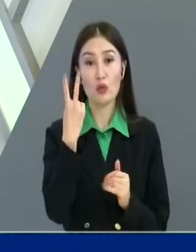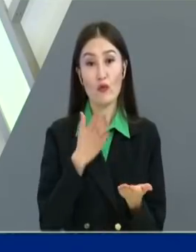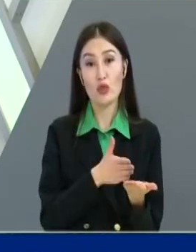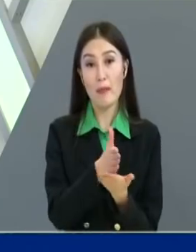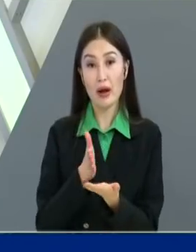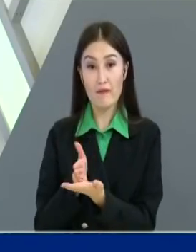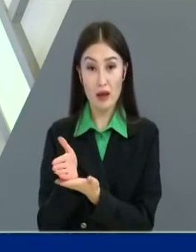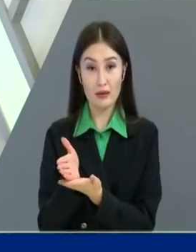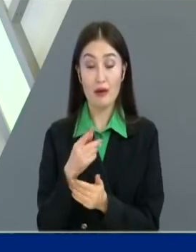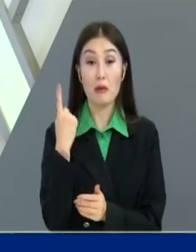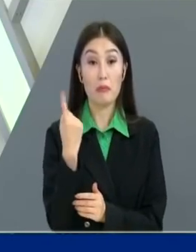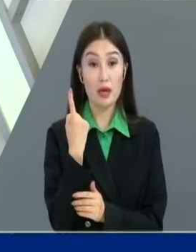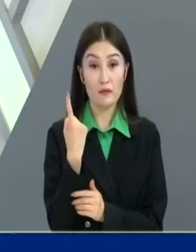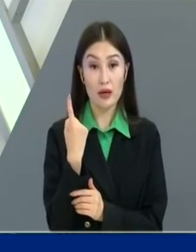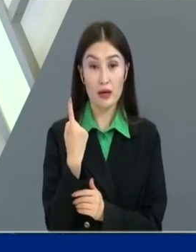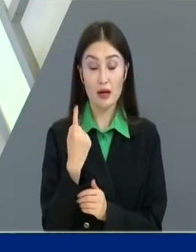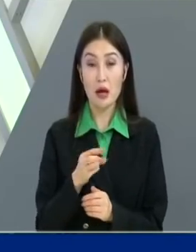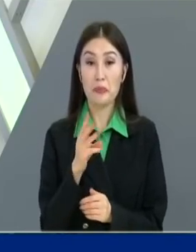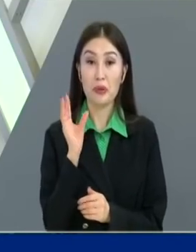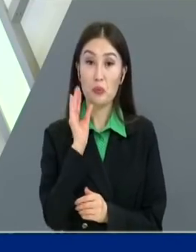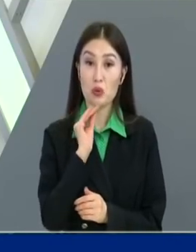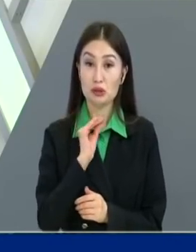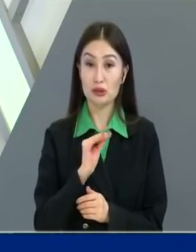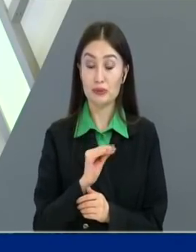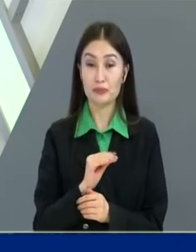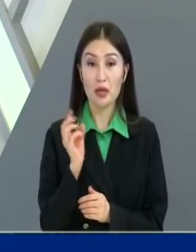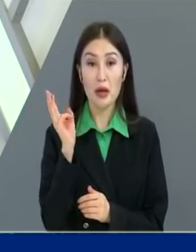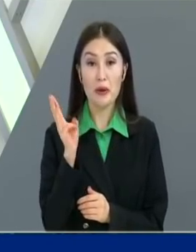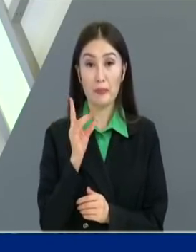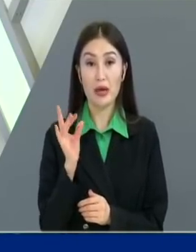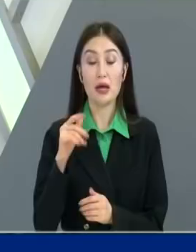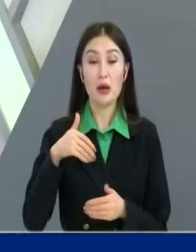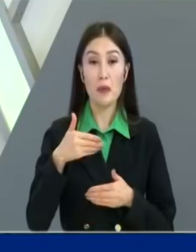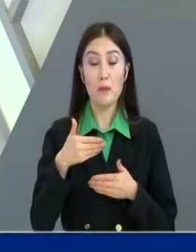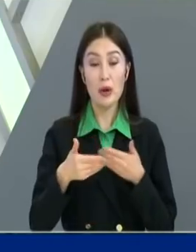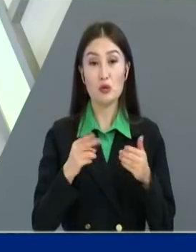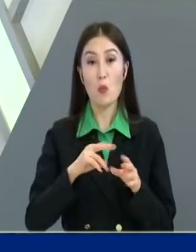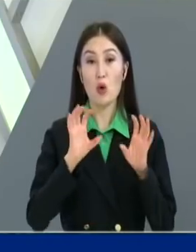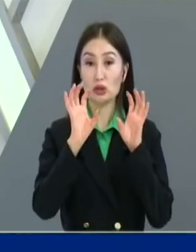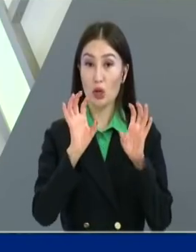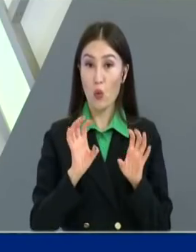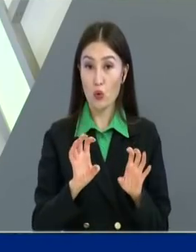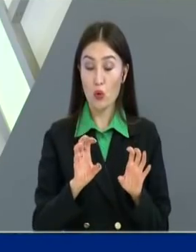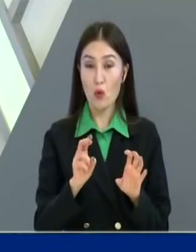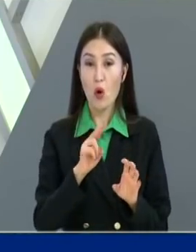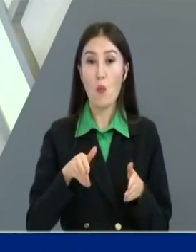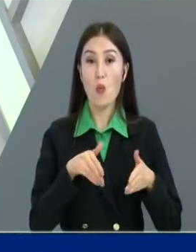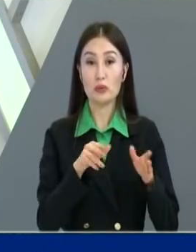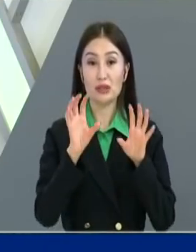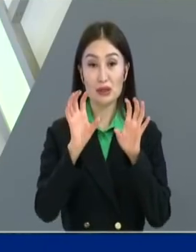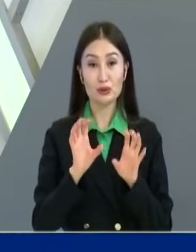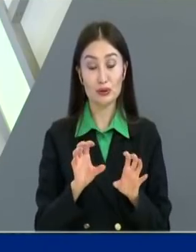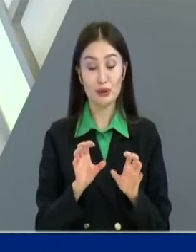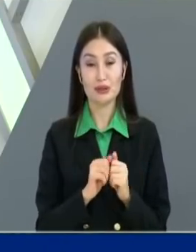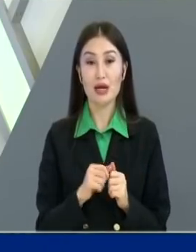направлениях. Первое, мы пойдем по законному пути, по пути Конституции и